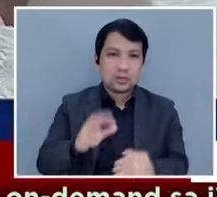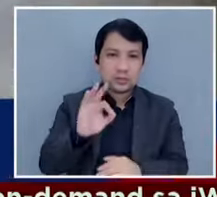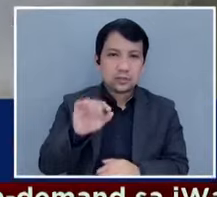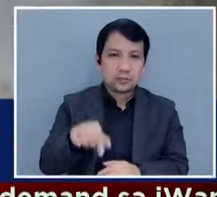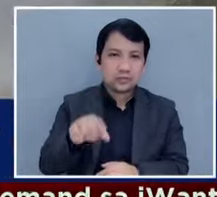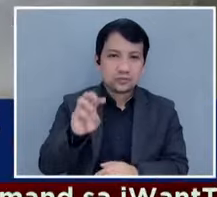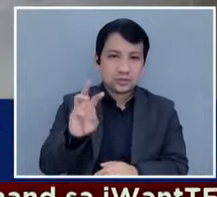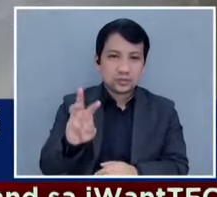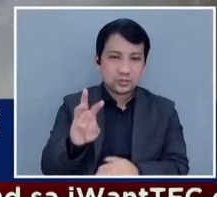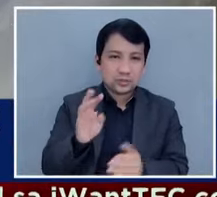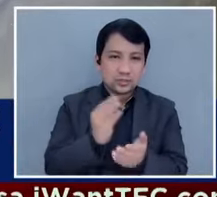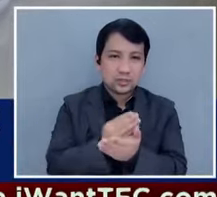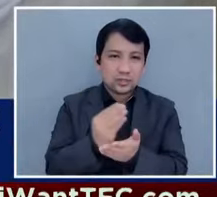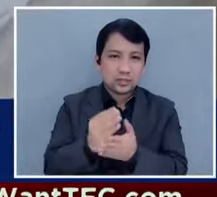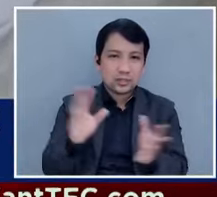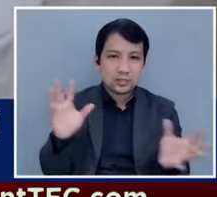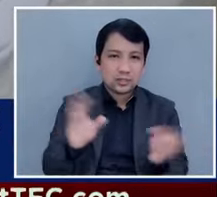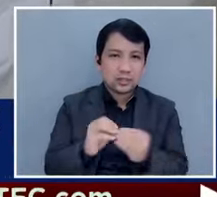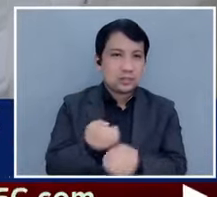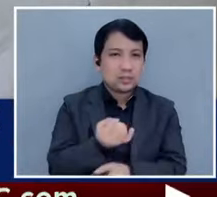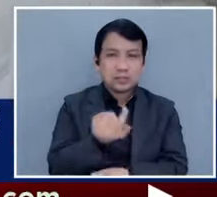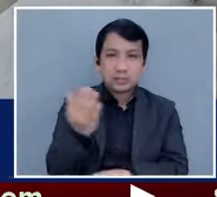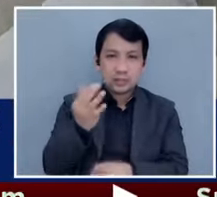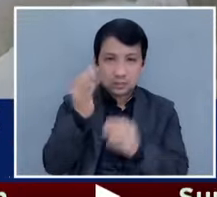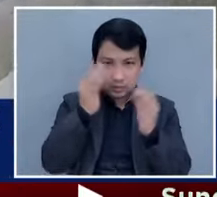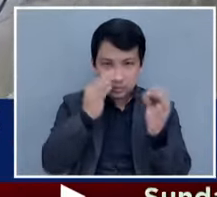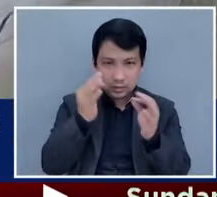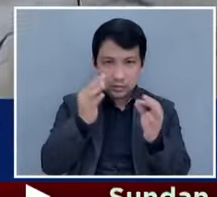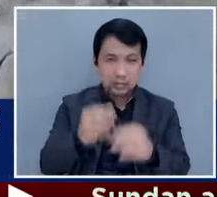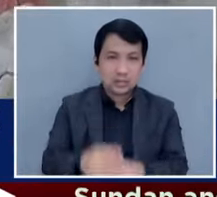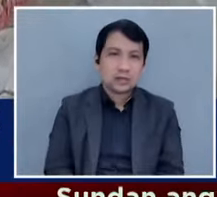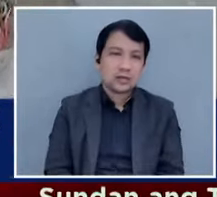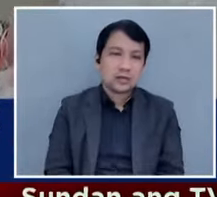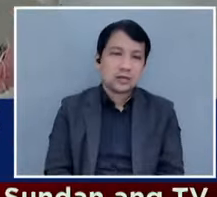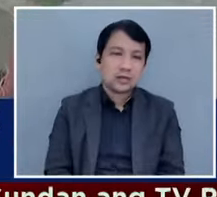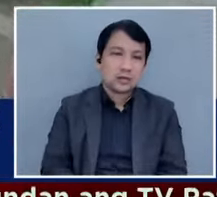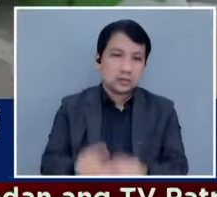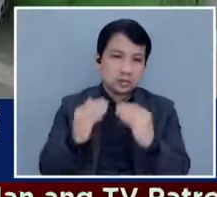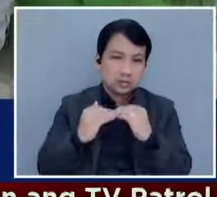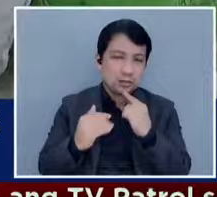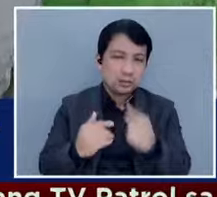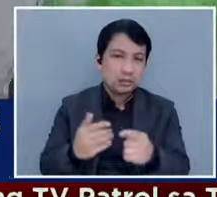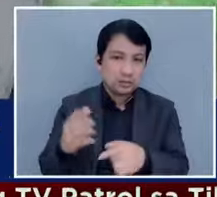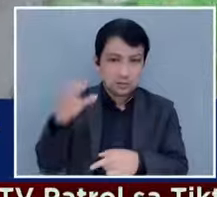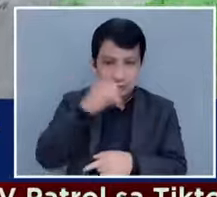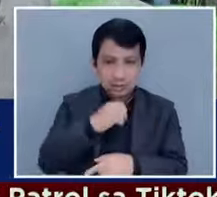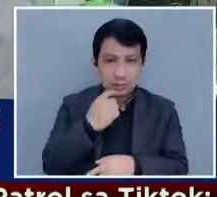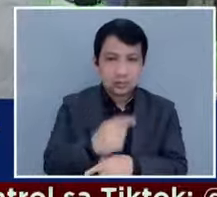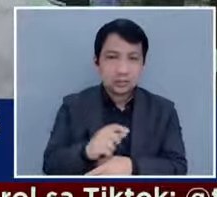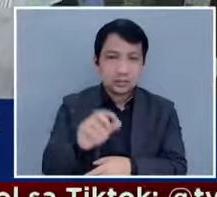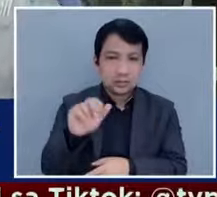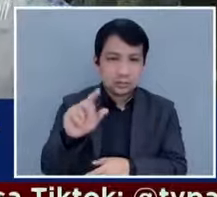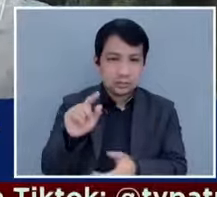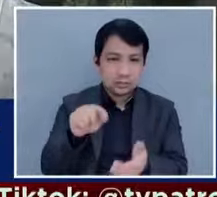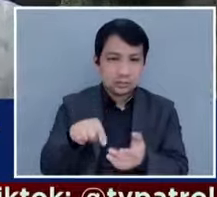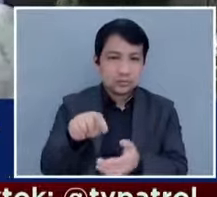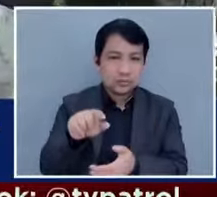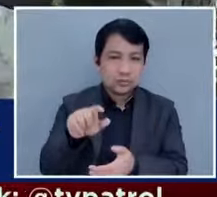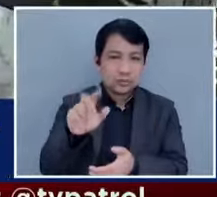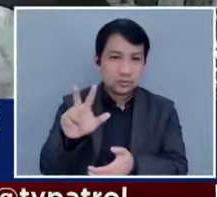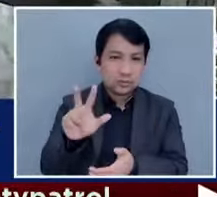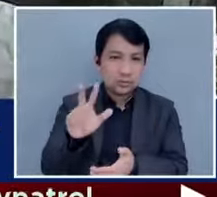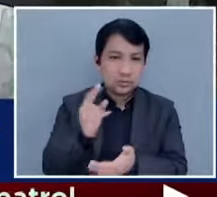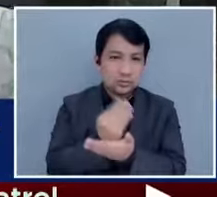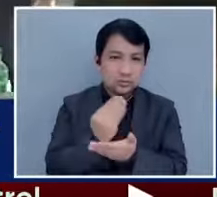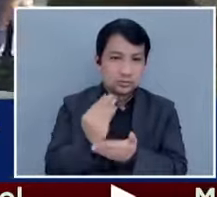billion pesos ang estimated value ng kontrabando mula sa naunang estimate na 13.3